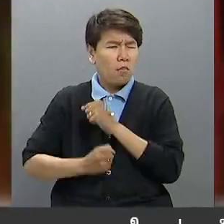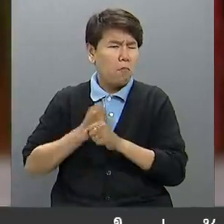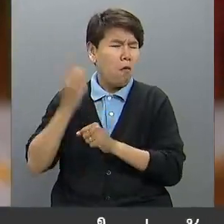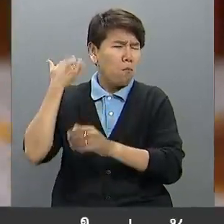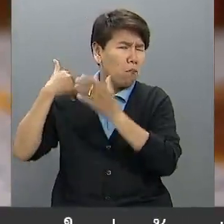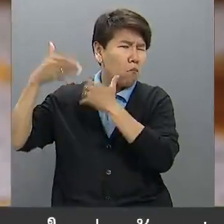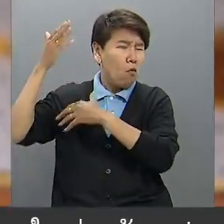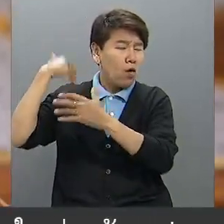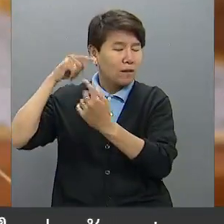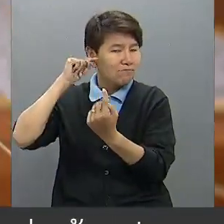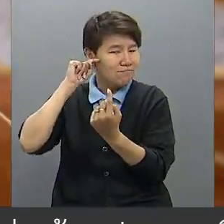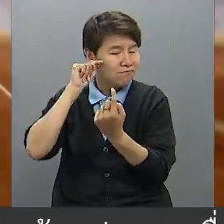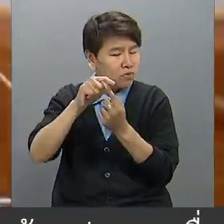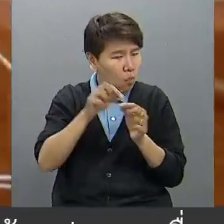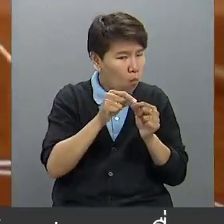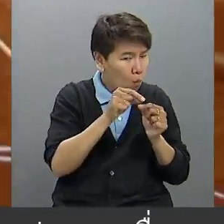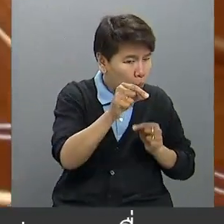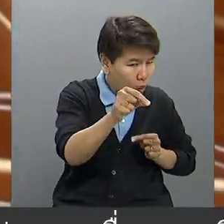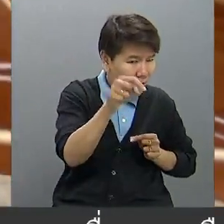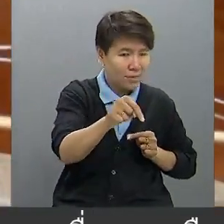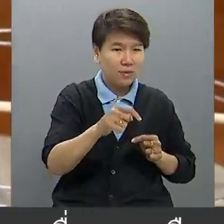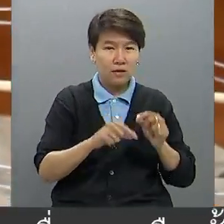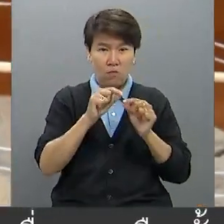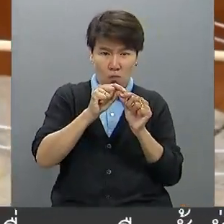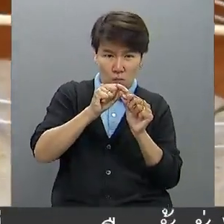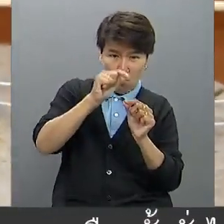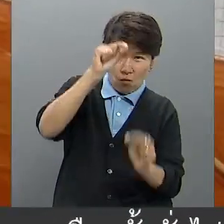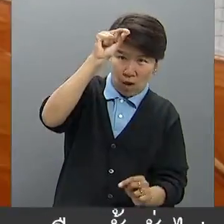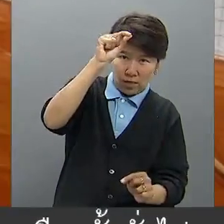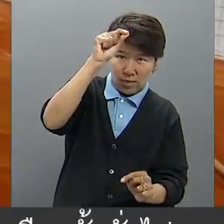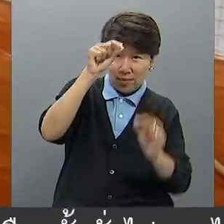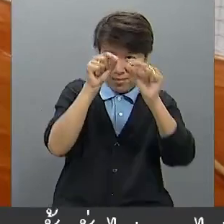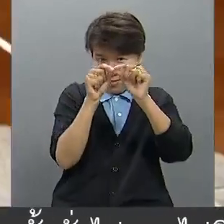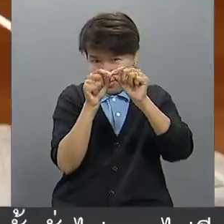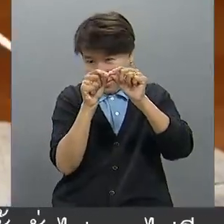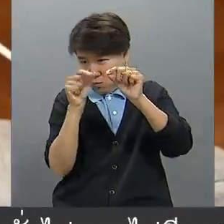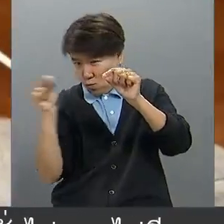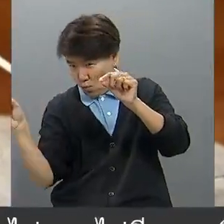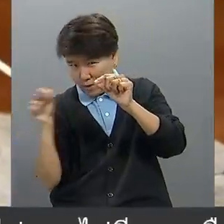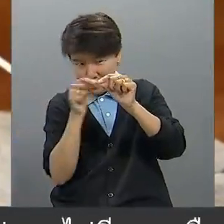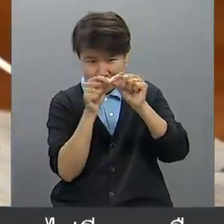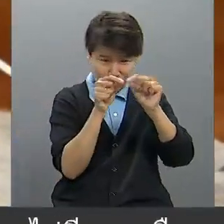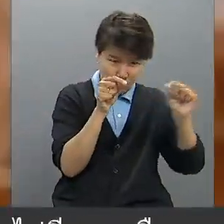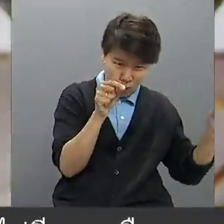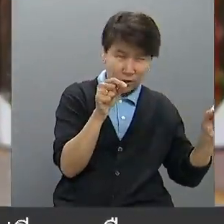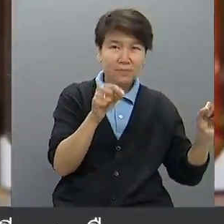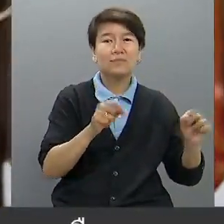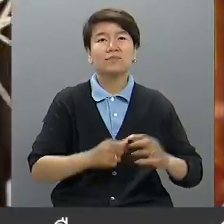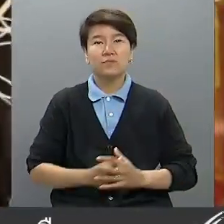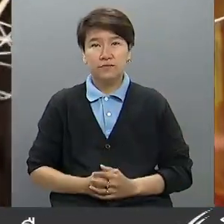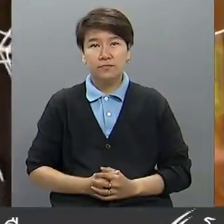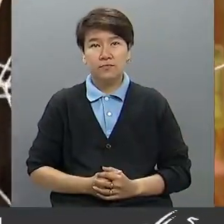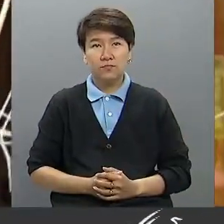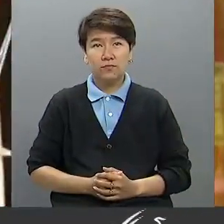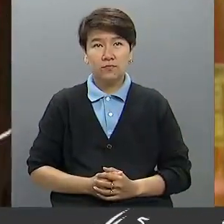างของตัวว่าวขึ้นไปก็ได้ตำแหน่งผูกปีกเราจะขีดไว้ครับส่วนก